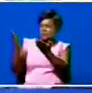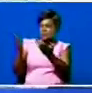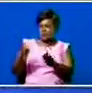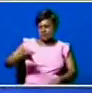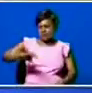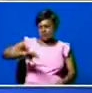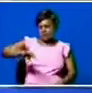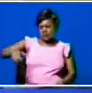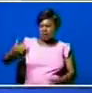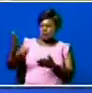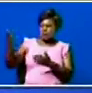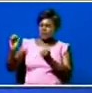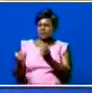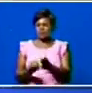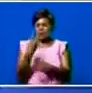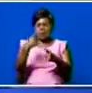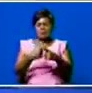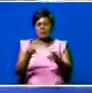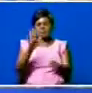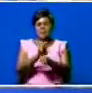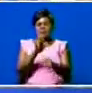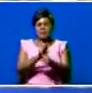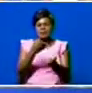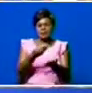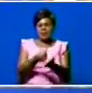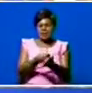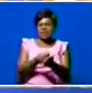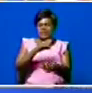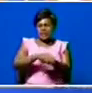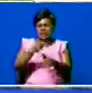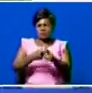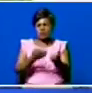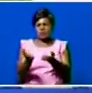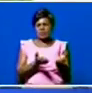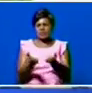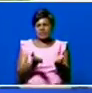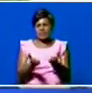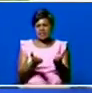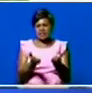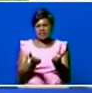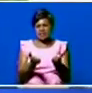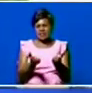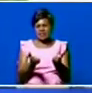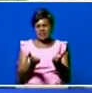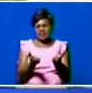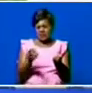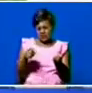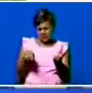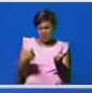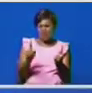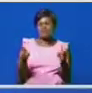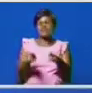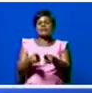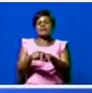Nice Digital City ulikuwa. Lakini licha ya mamilioni ya pesa ambayo anapata kutokana na biashara hii katika mji huu wa Mwea, yeye pia